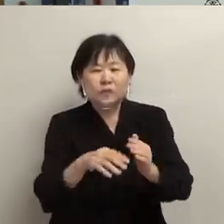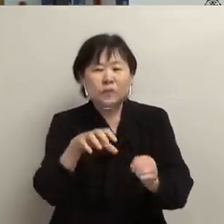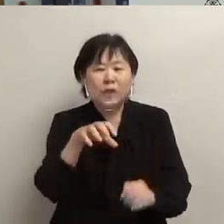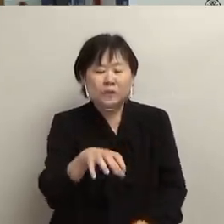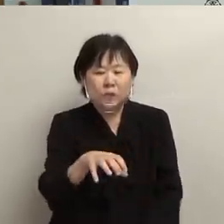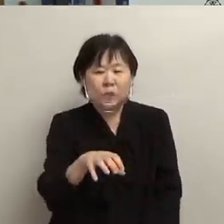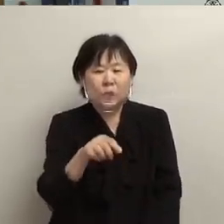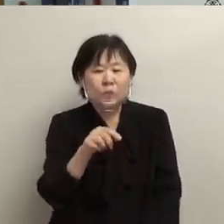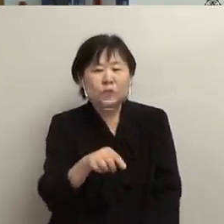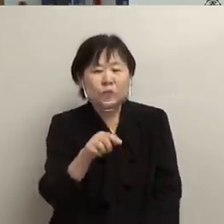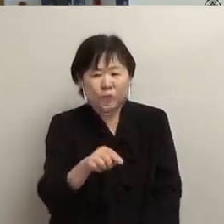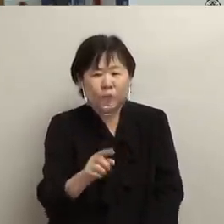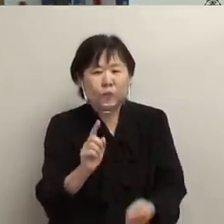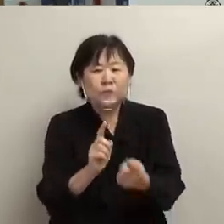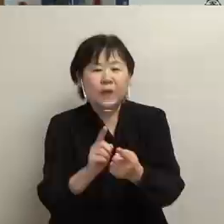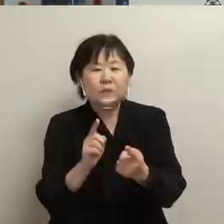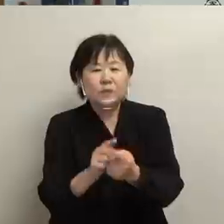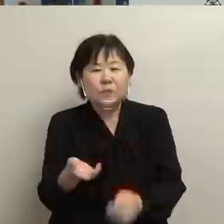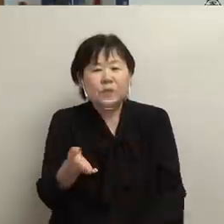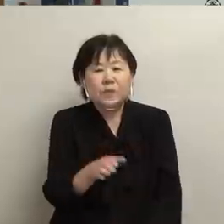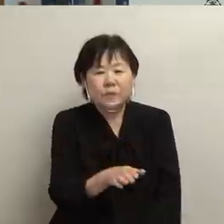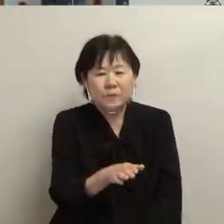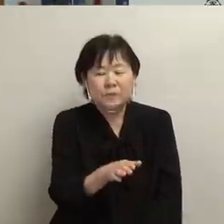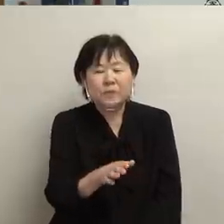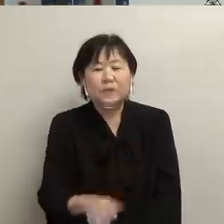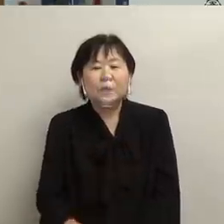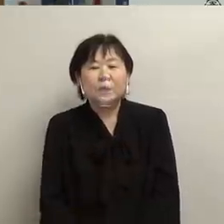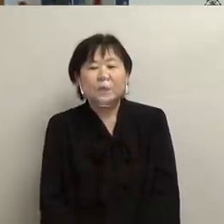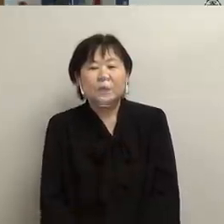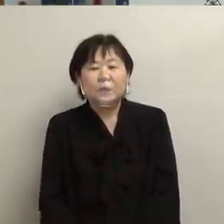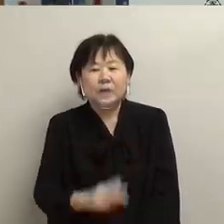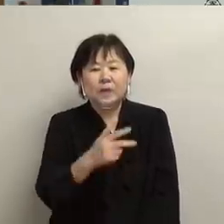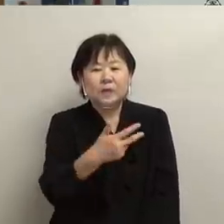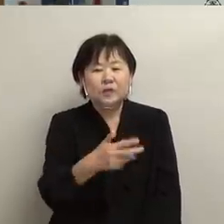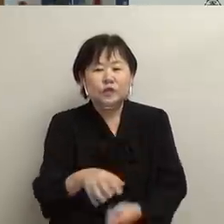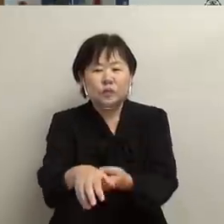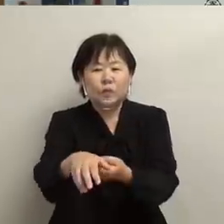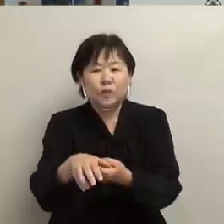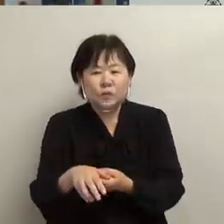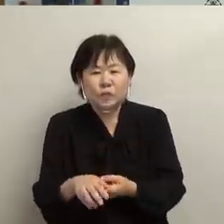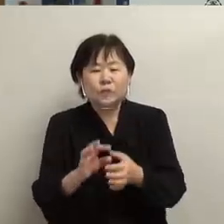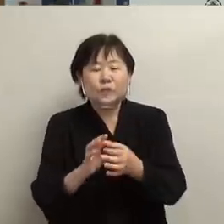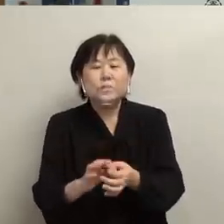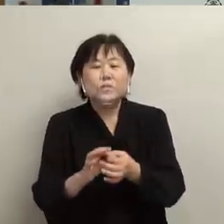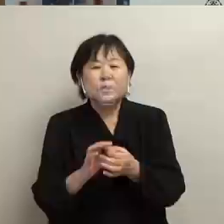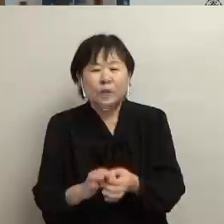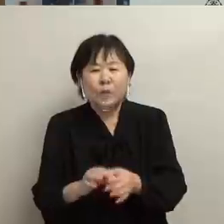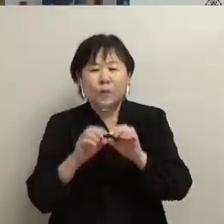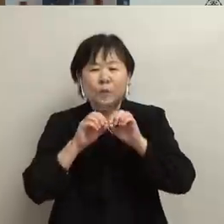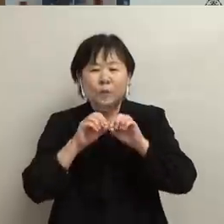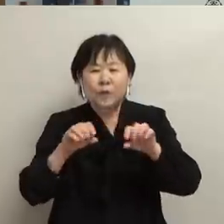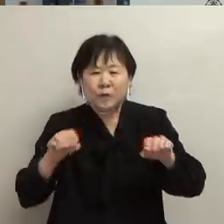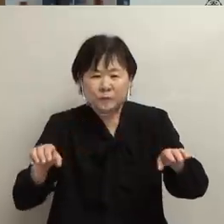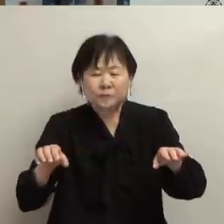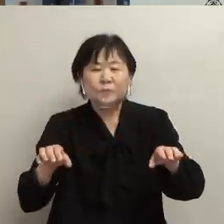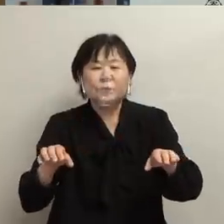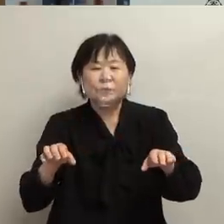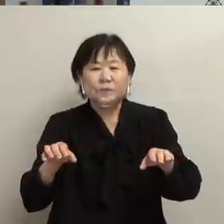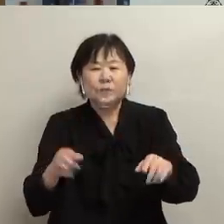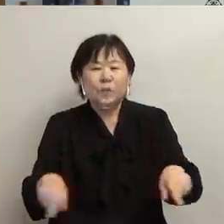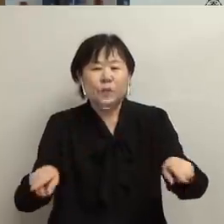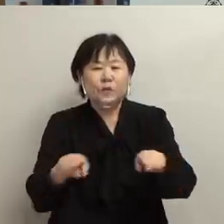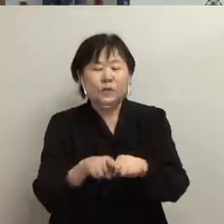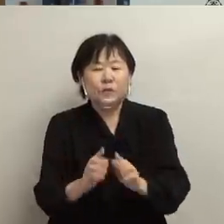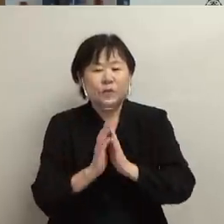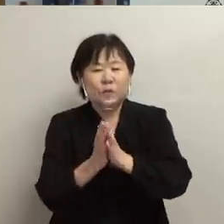摂取というところも対象にしますのであの称賛さんにも広くですねあのご案内をして pr の方もあの